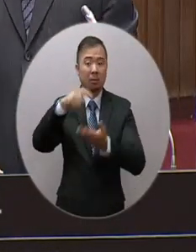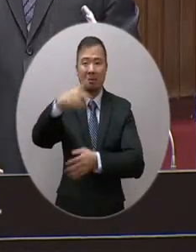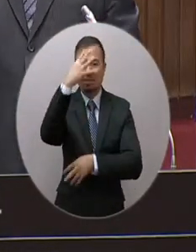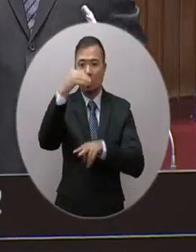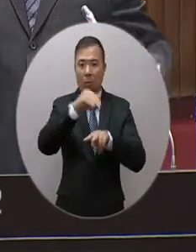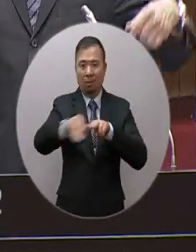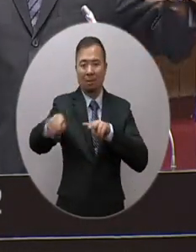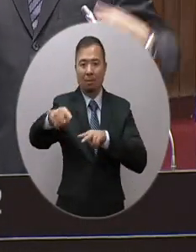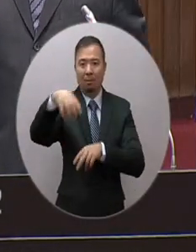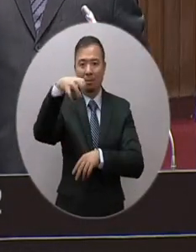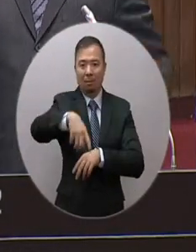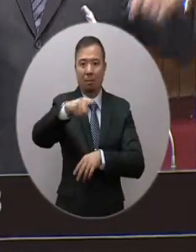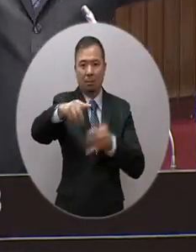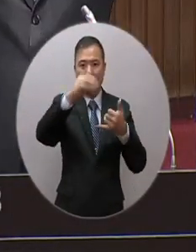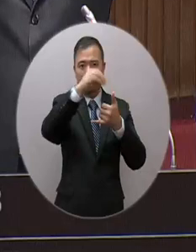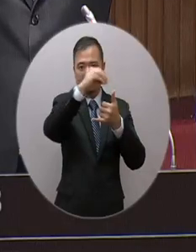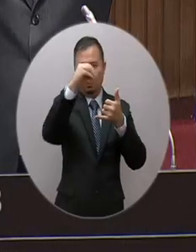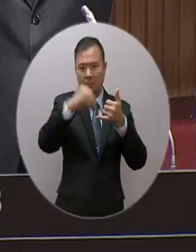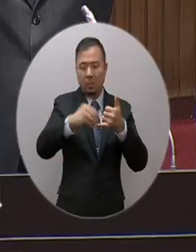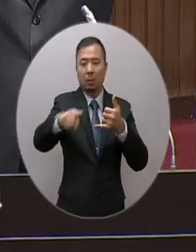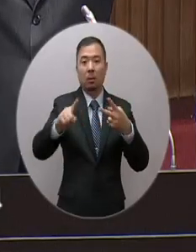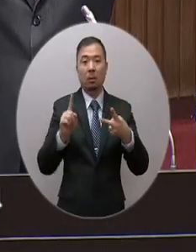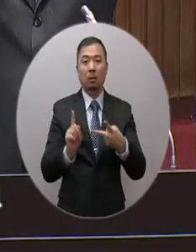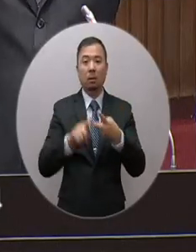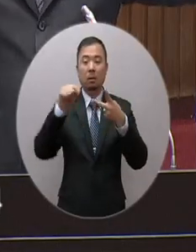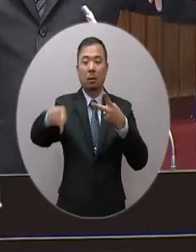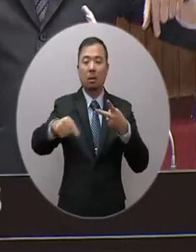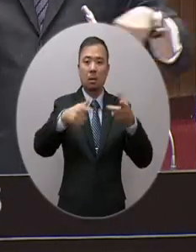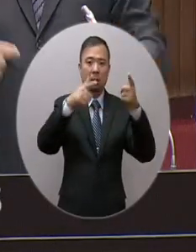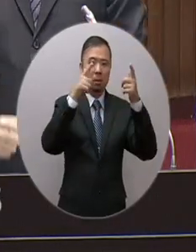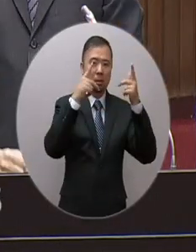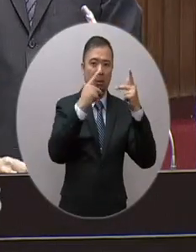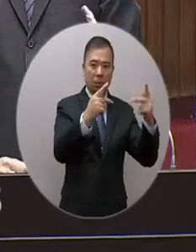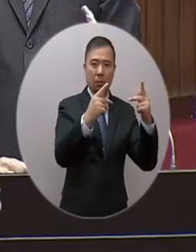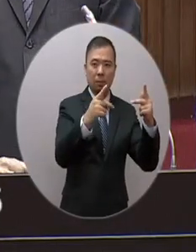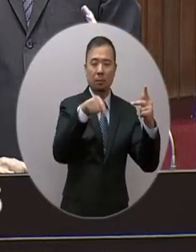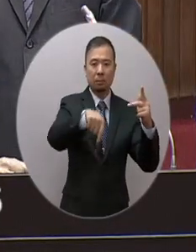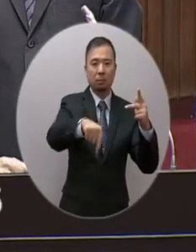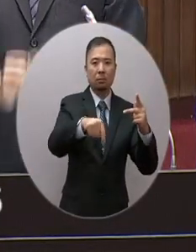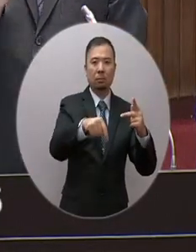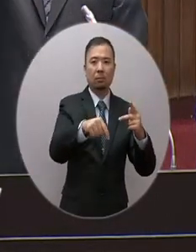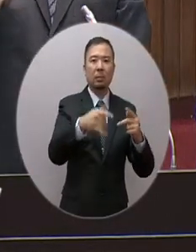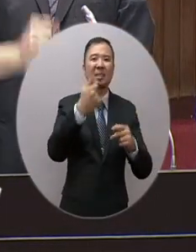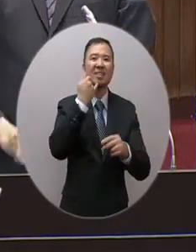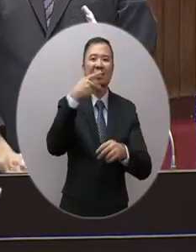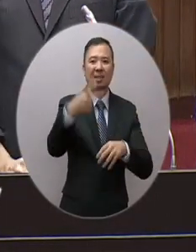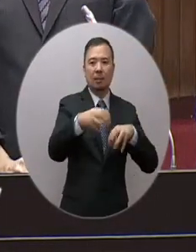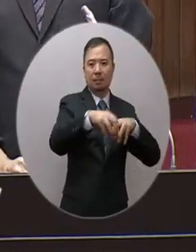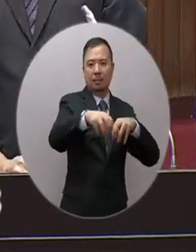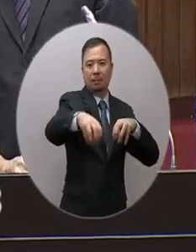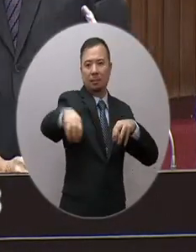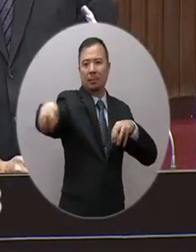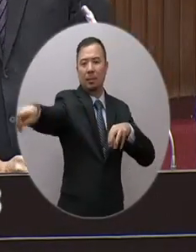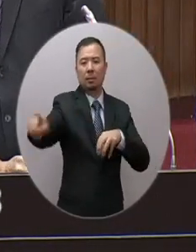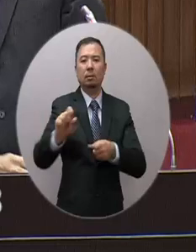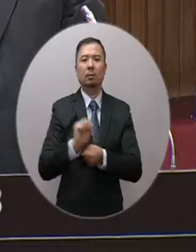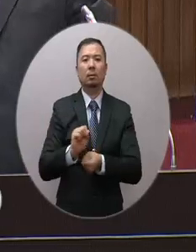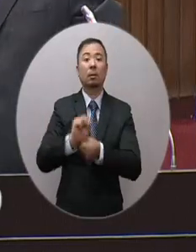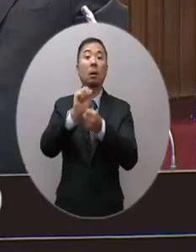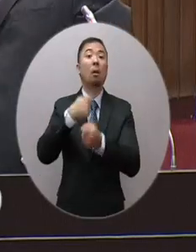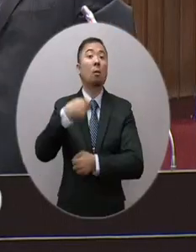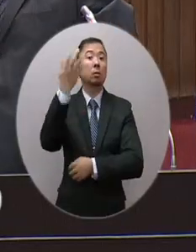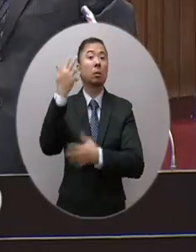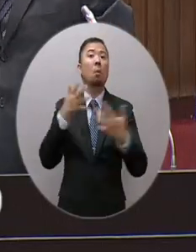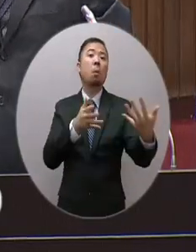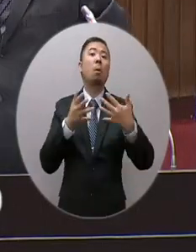南移以外，还有就是很重视的这两条高雄捷运的延伸。一定话，我之前我哪有接顺过？你